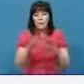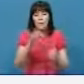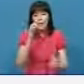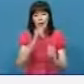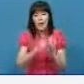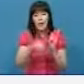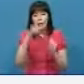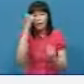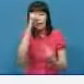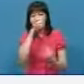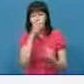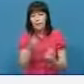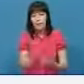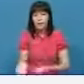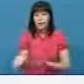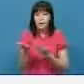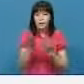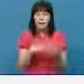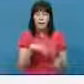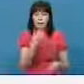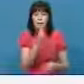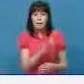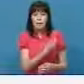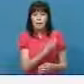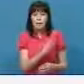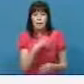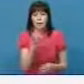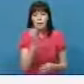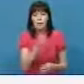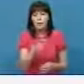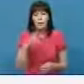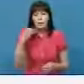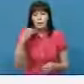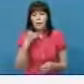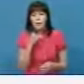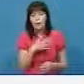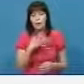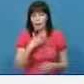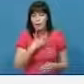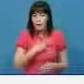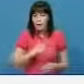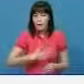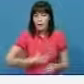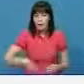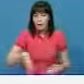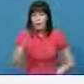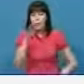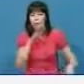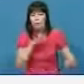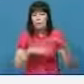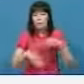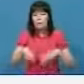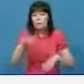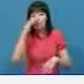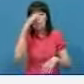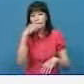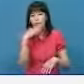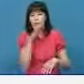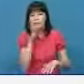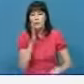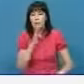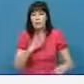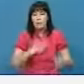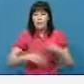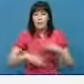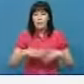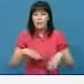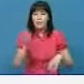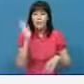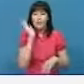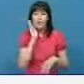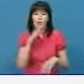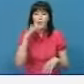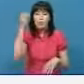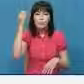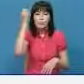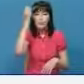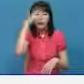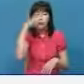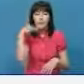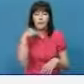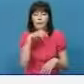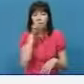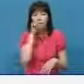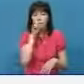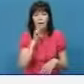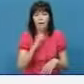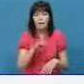жалықпастан келгісі келетіндер қаншама. Хауызға алаңсыз шомылып, ата-анасын қуанышқа бөлеген олар су мен күннен тамаша ләззат